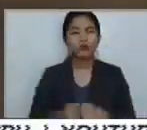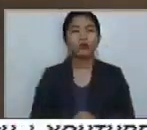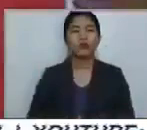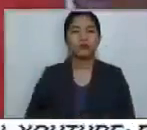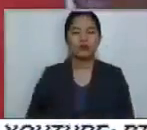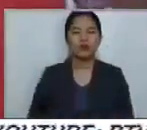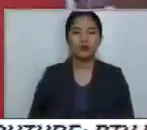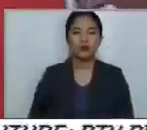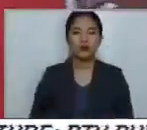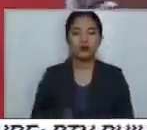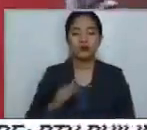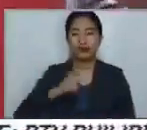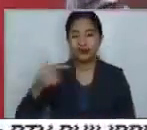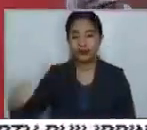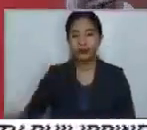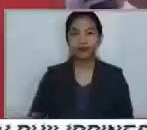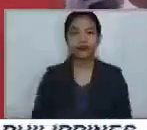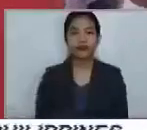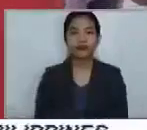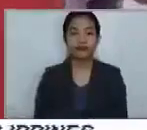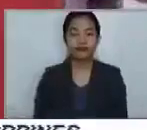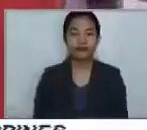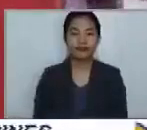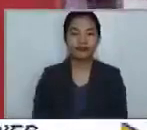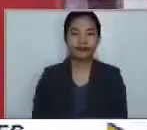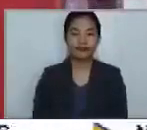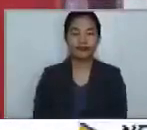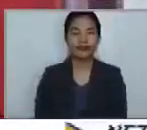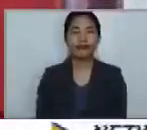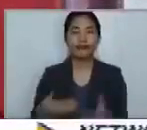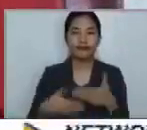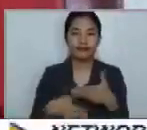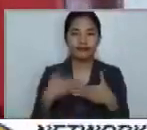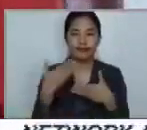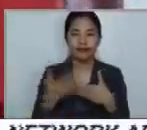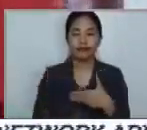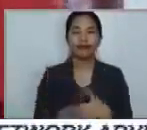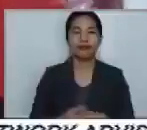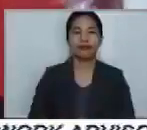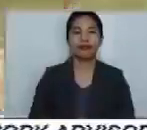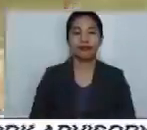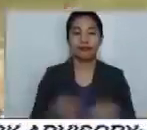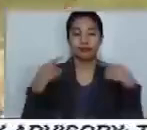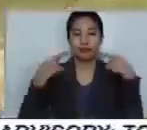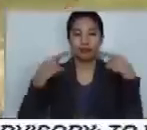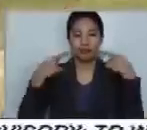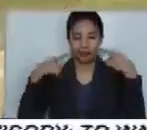para makapagbigay ng agarang aksyon tungo sa kaligtasan ng mga residente.